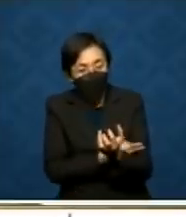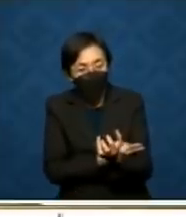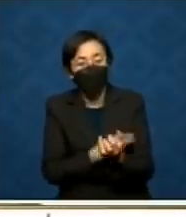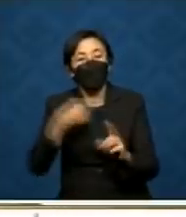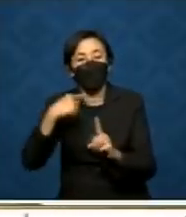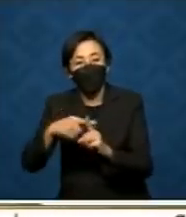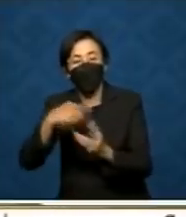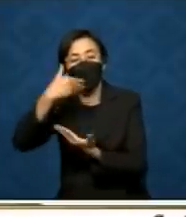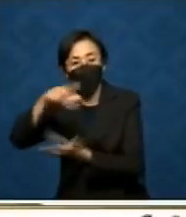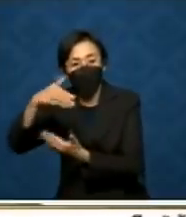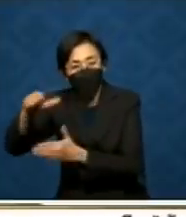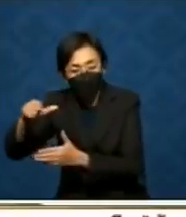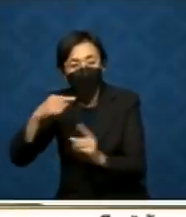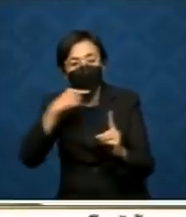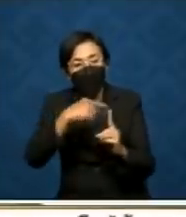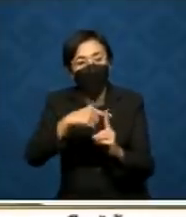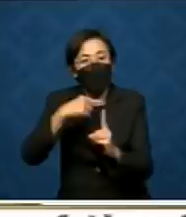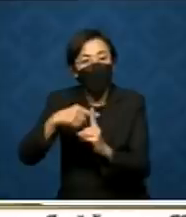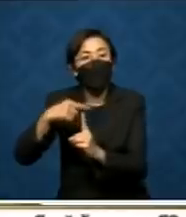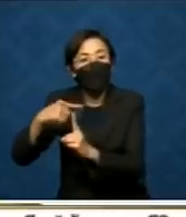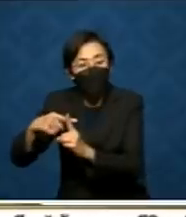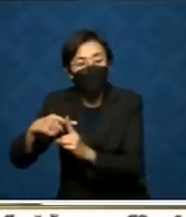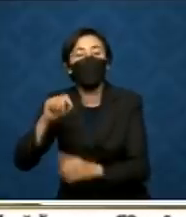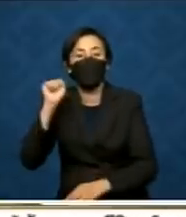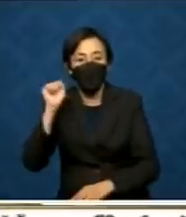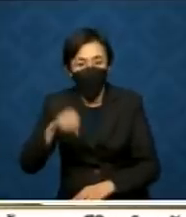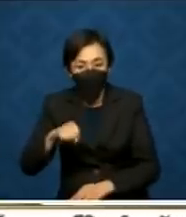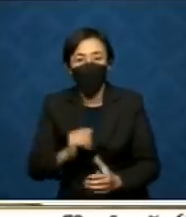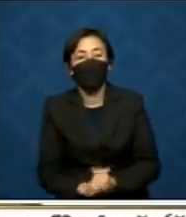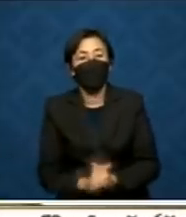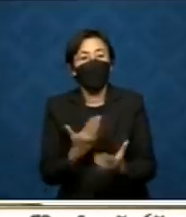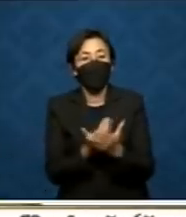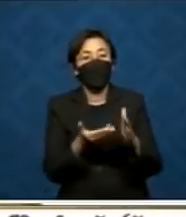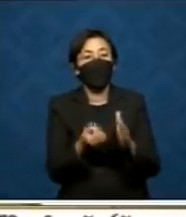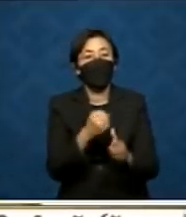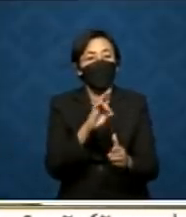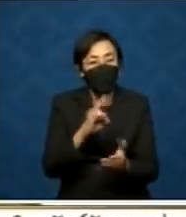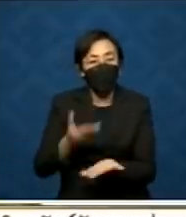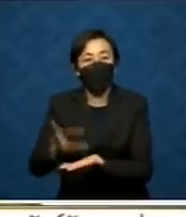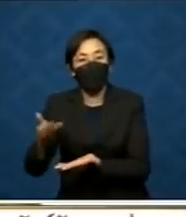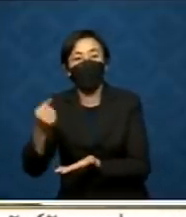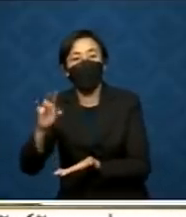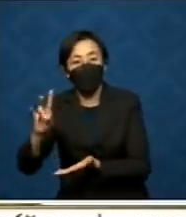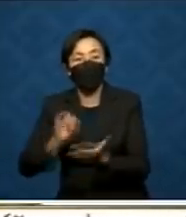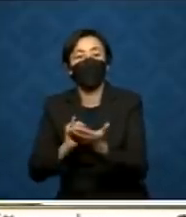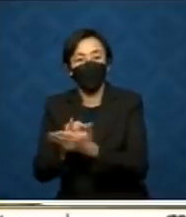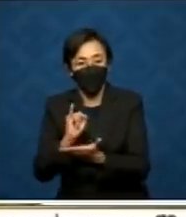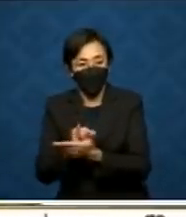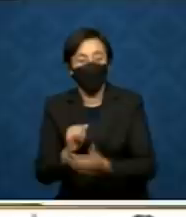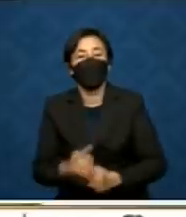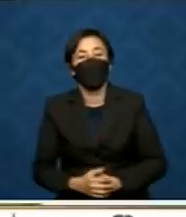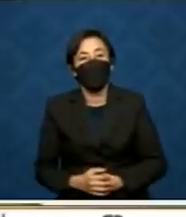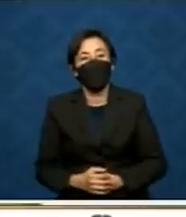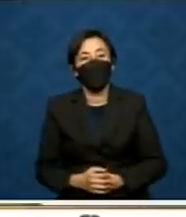ส่งก็เข้าไปเรียบร้อยใช่ก็แสดงว่าเบิก 17ไปจ่าย 17ถูกต้องกด